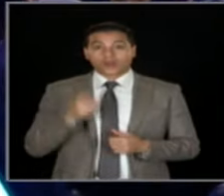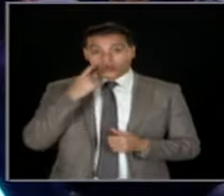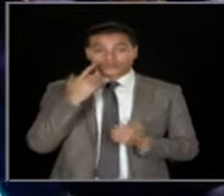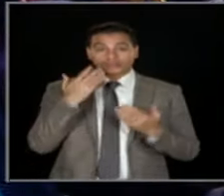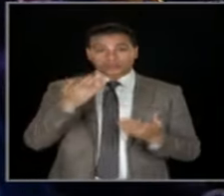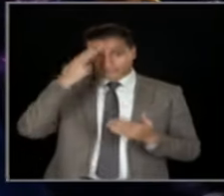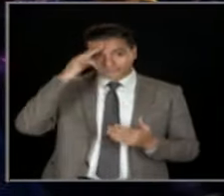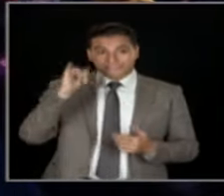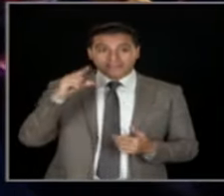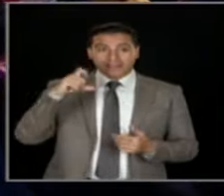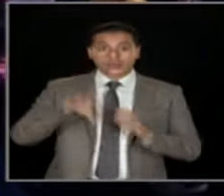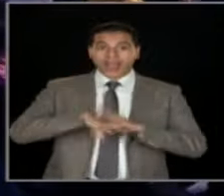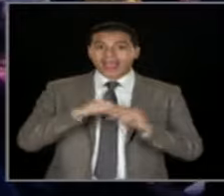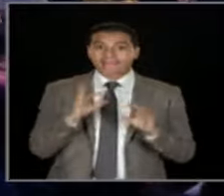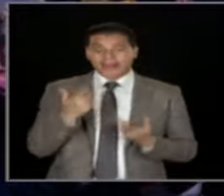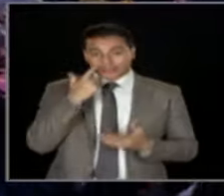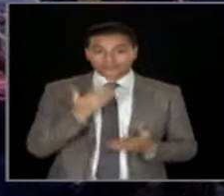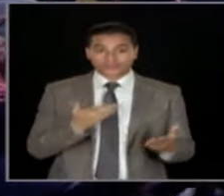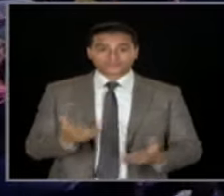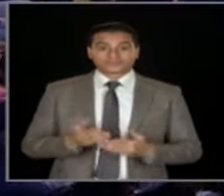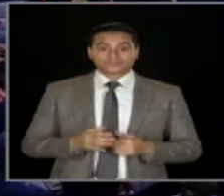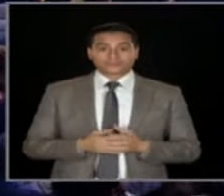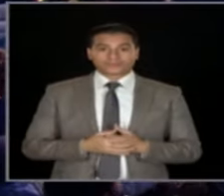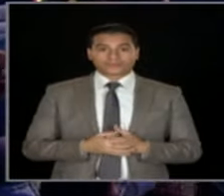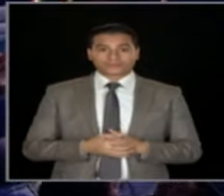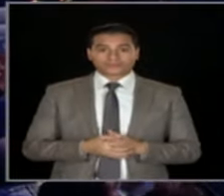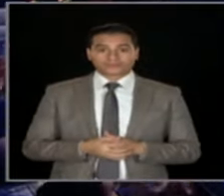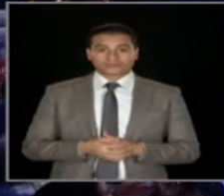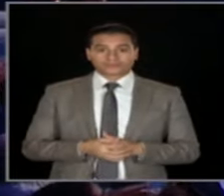هنشوف ميدو هيعمل ايه.